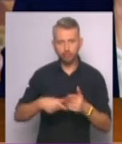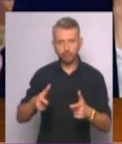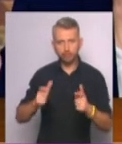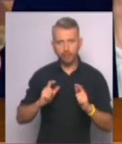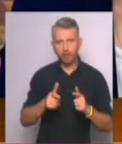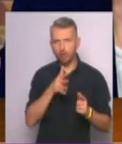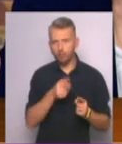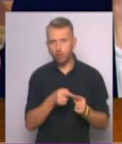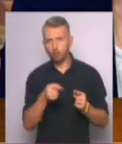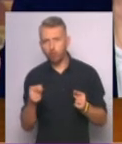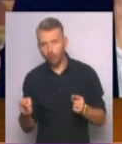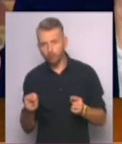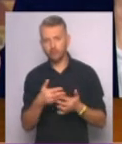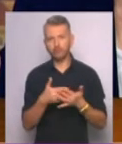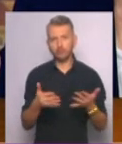поточные,